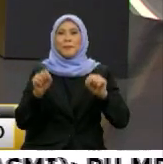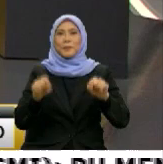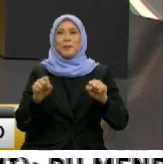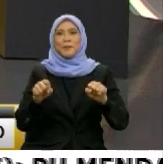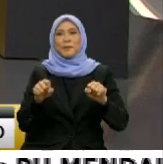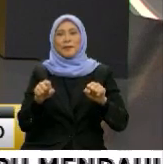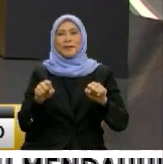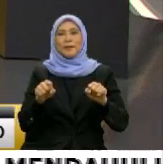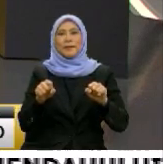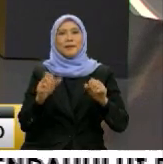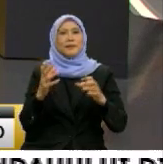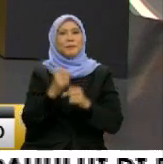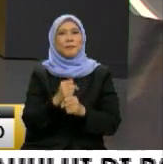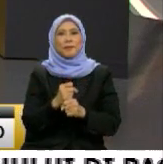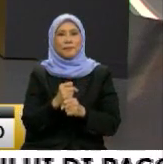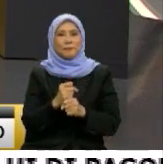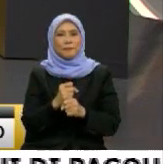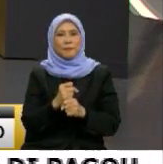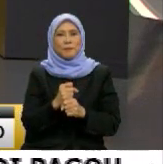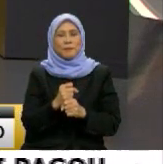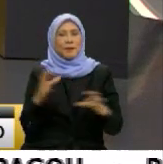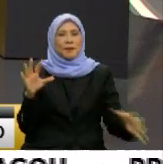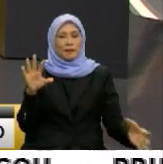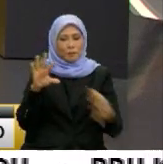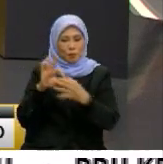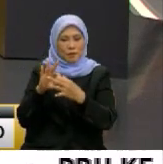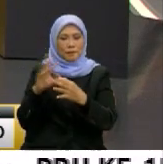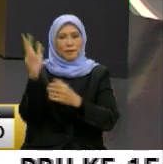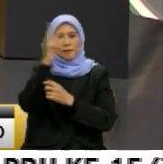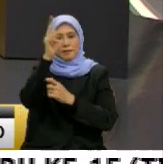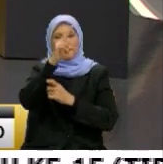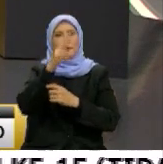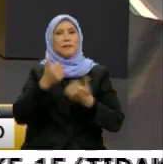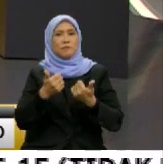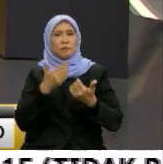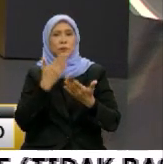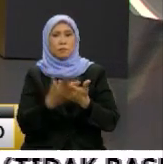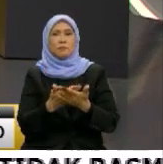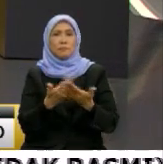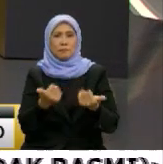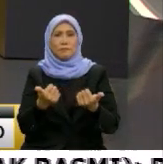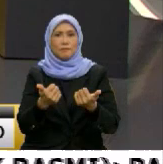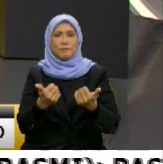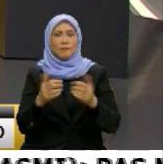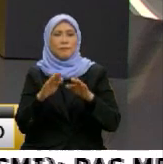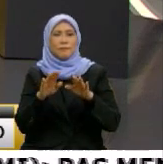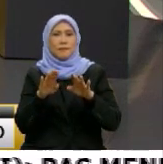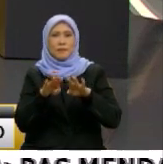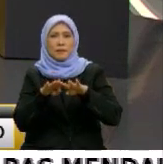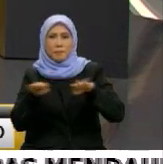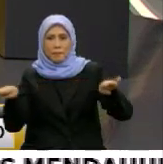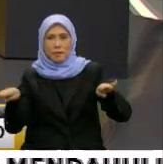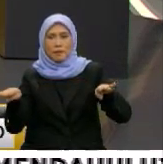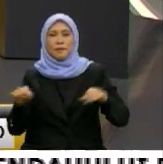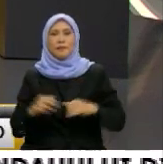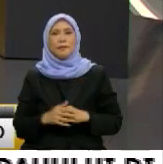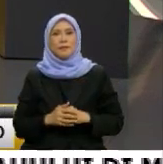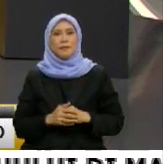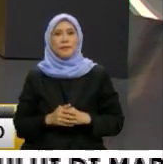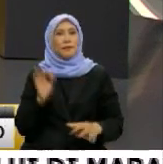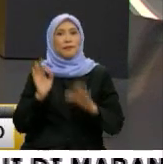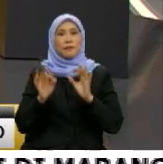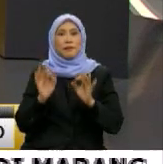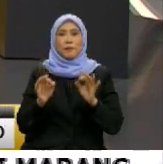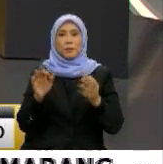boleh menghasilkan satu gabungan kerajaan yang stabil. Cuma kalaulah